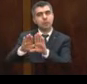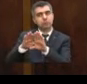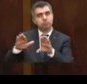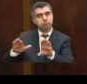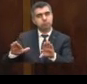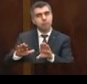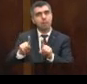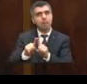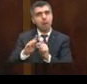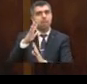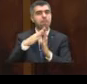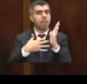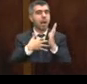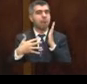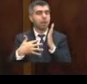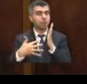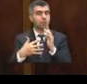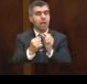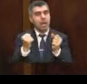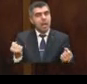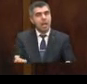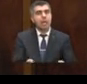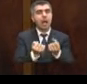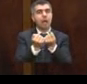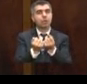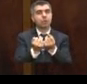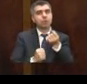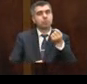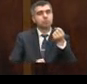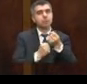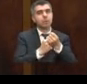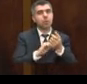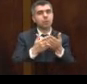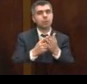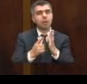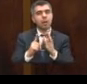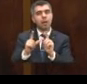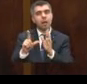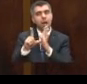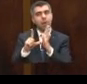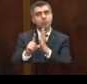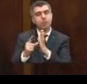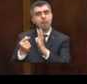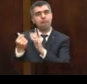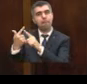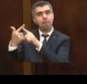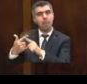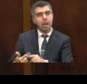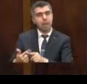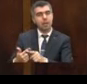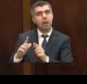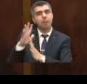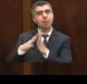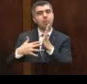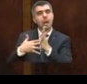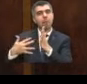خطة إنعاش اقتصادي والمصادقة على مشروع القانون المالية لتنزيل ما تبقى من البرنامج الحكومي.